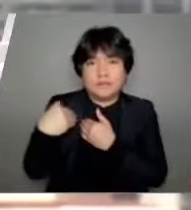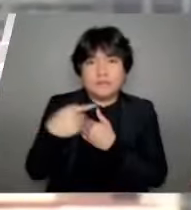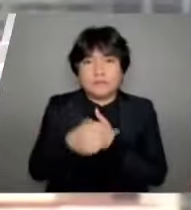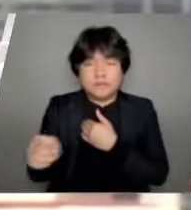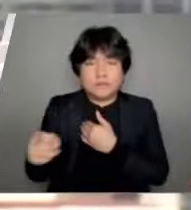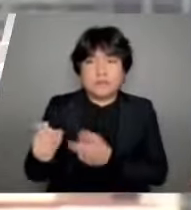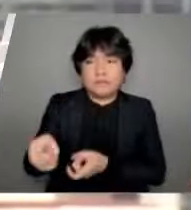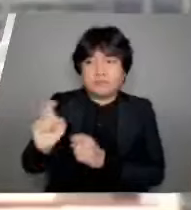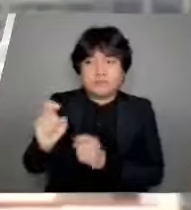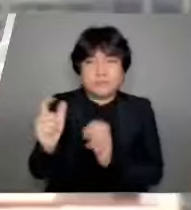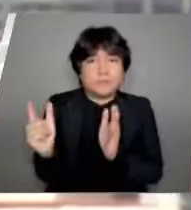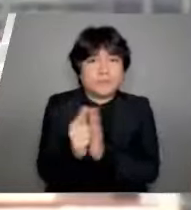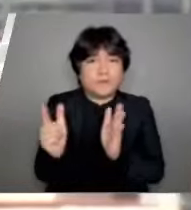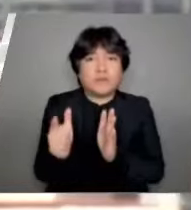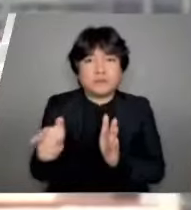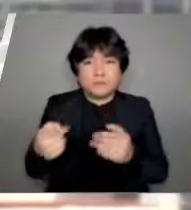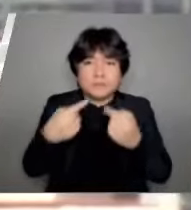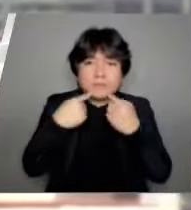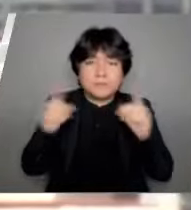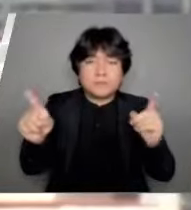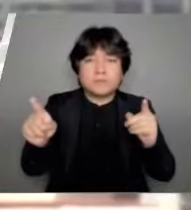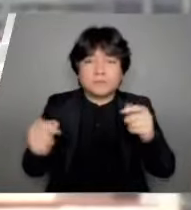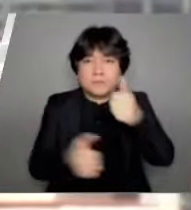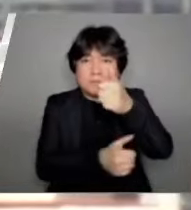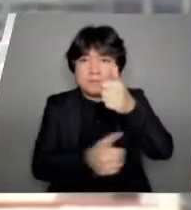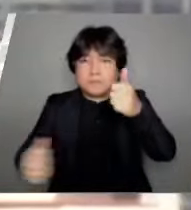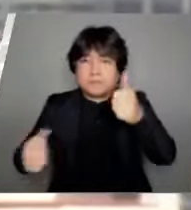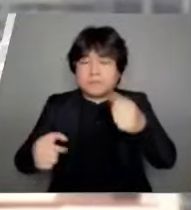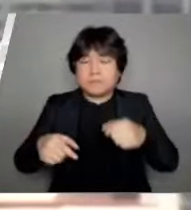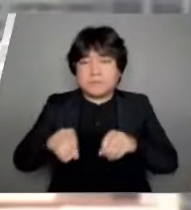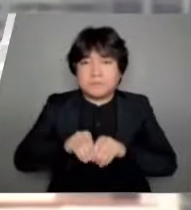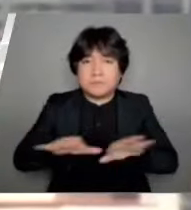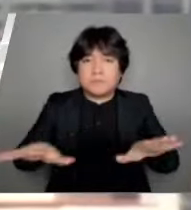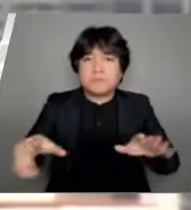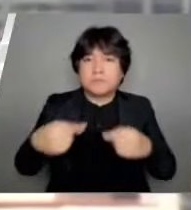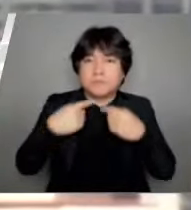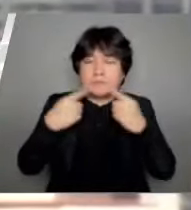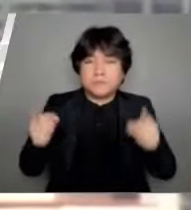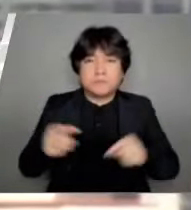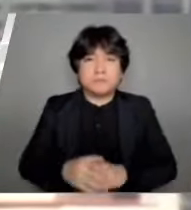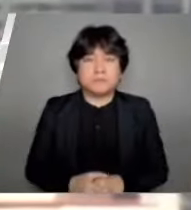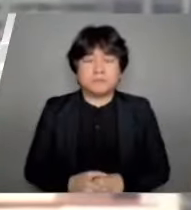ay siguraduhin na patuloy ang assessment and evaluation patungkol doon sa